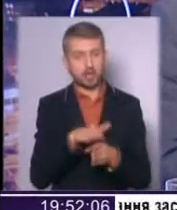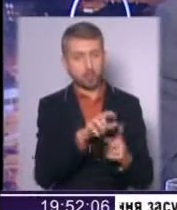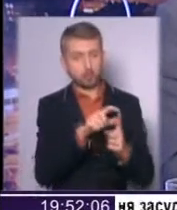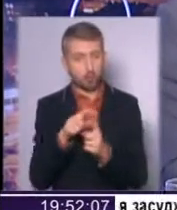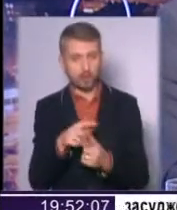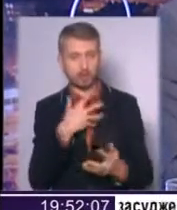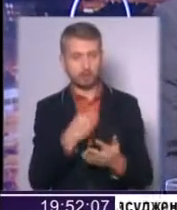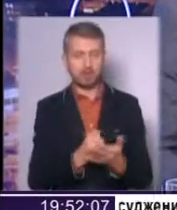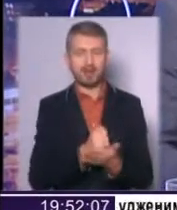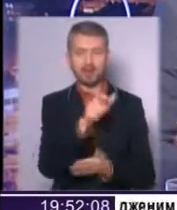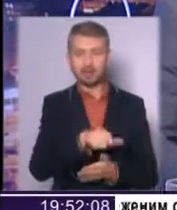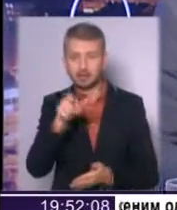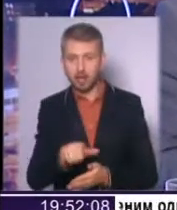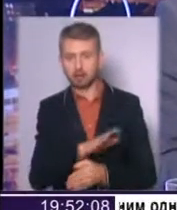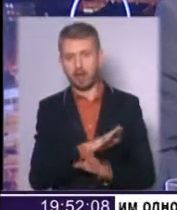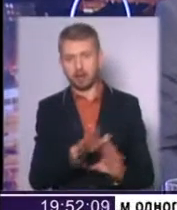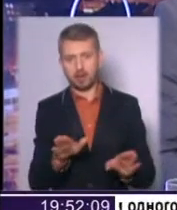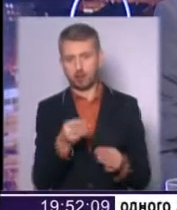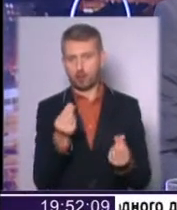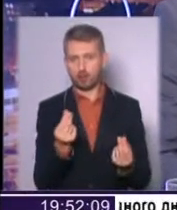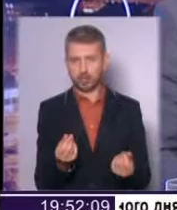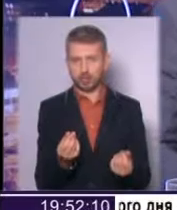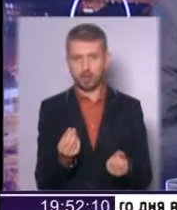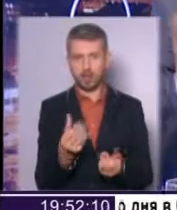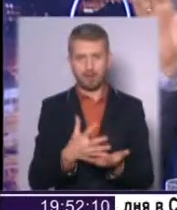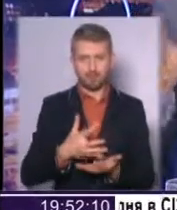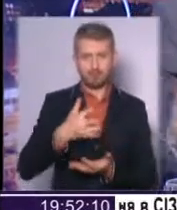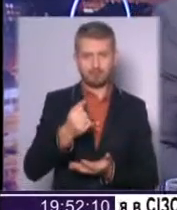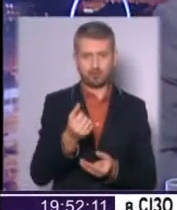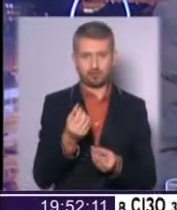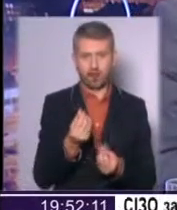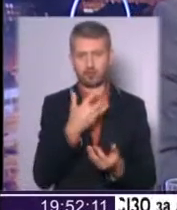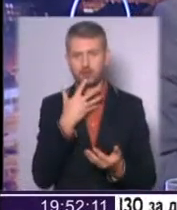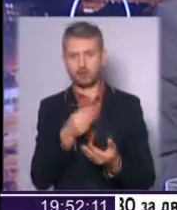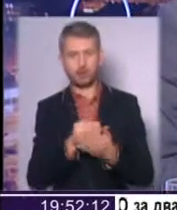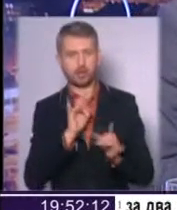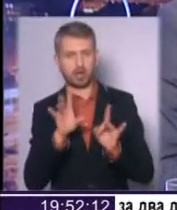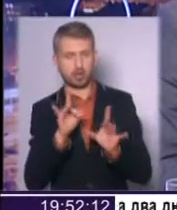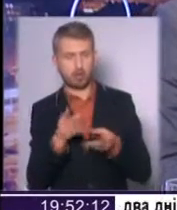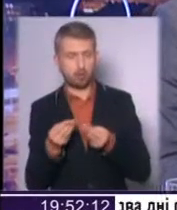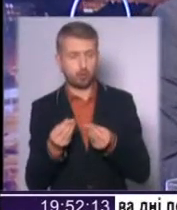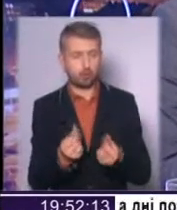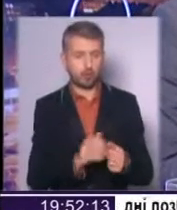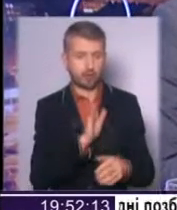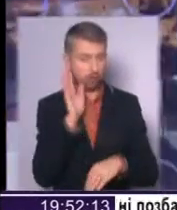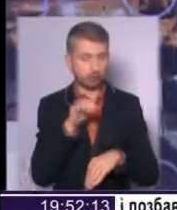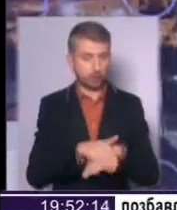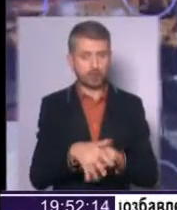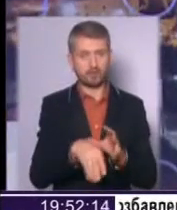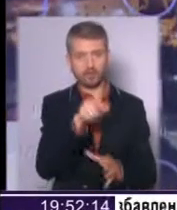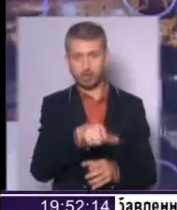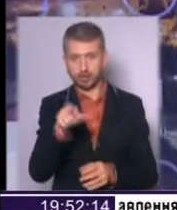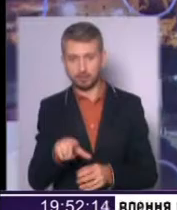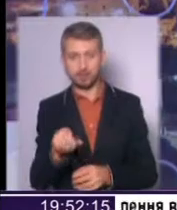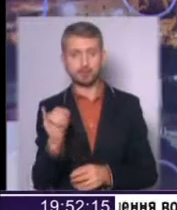це, щоб відірвати партії від олігархів, заборонити, в першу чергу, політичну рекламу. Якщо це буде зроблено, тоді